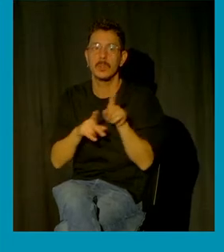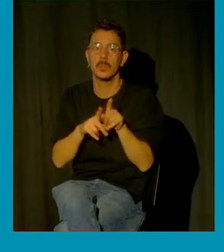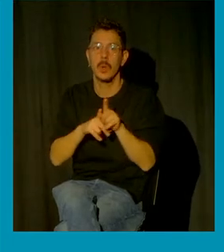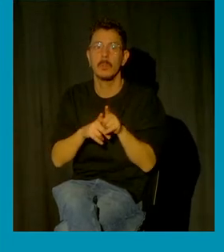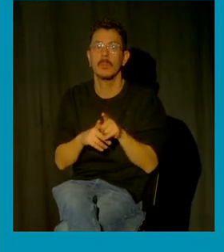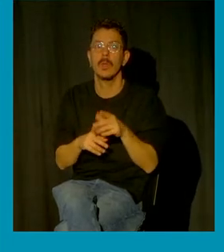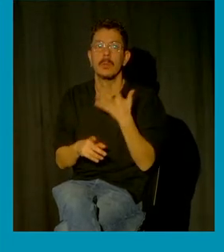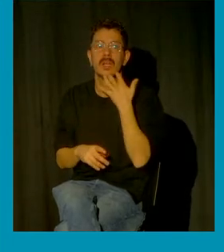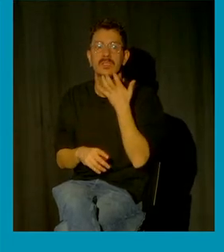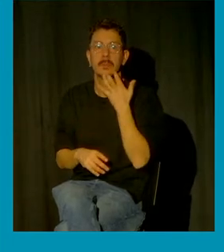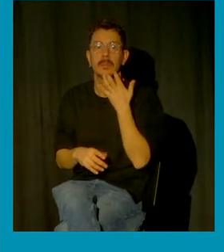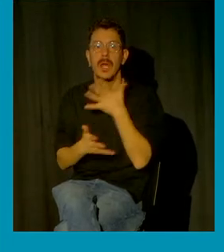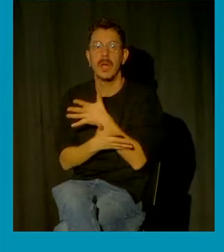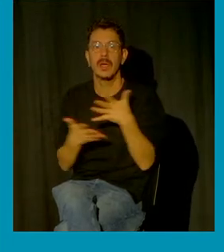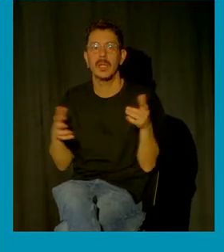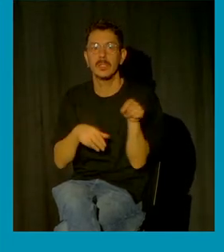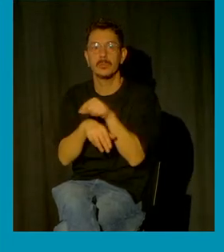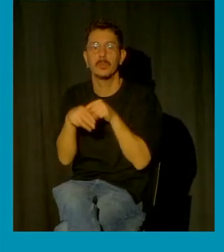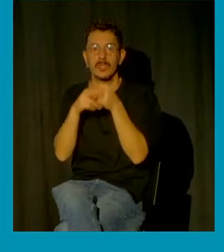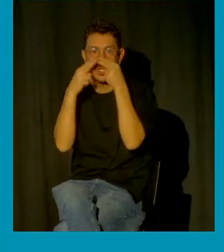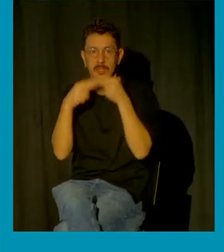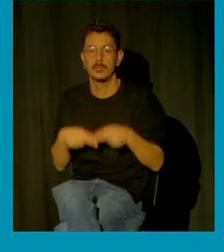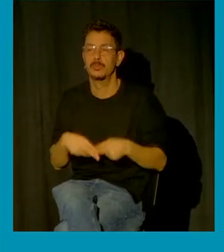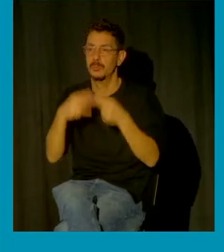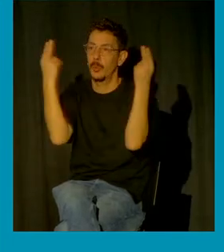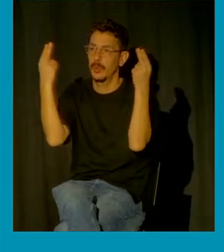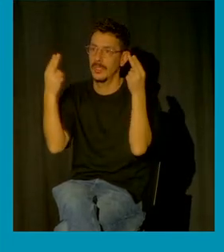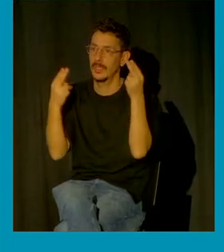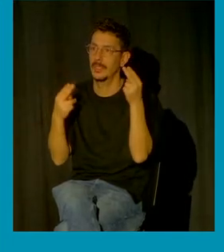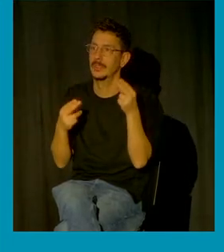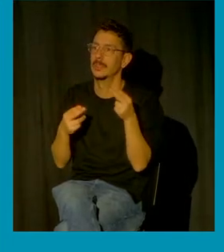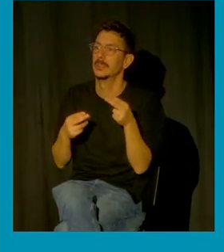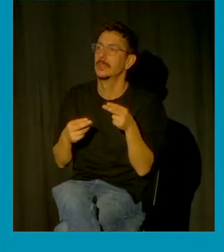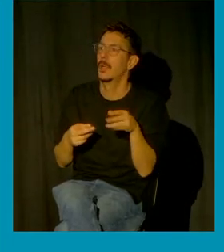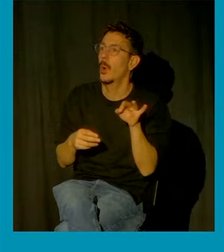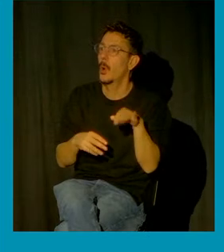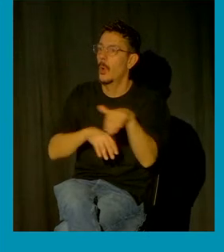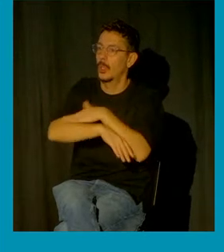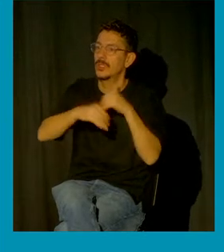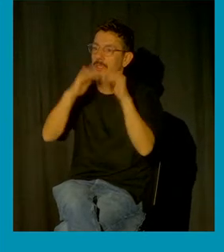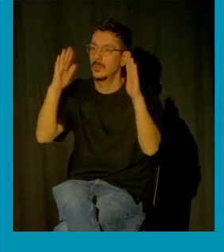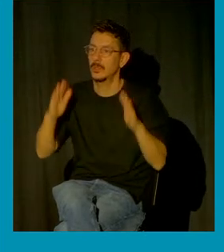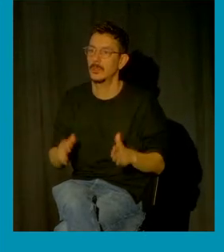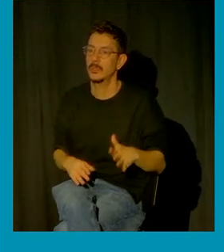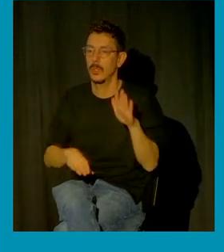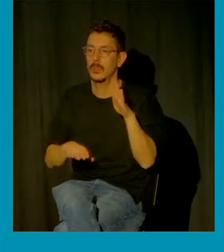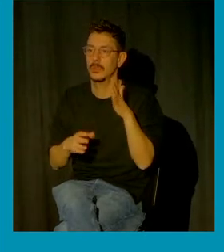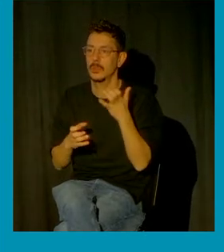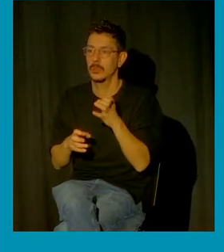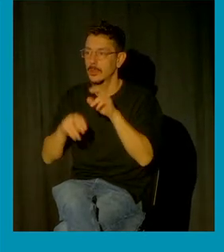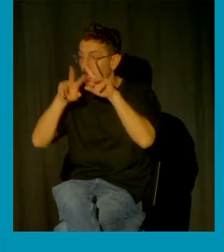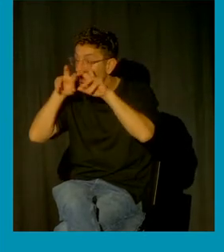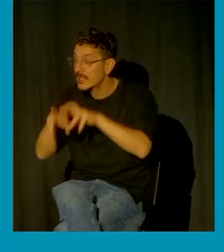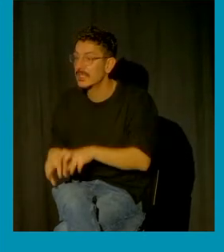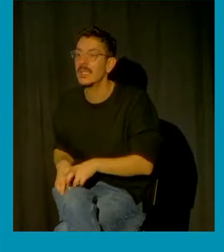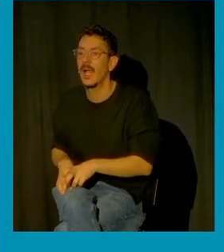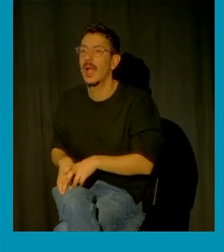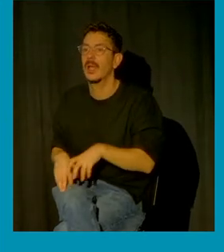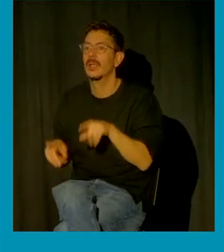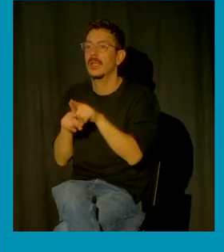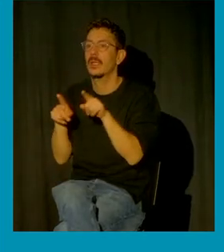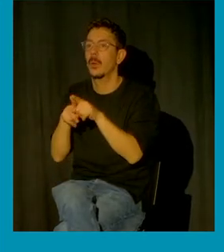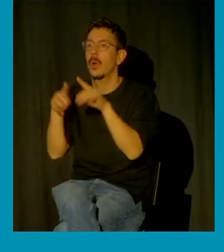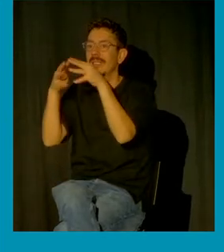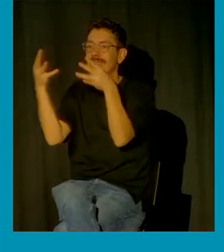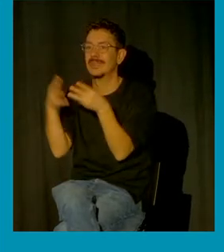les grans polítiques públiques les grans institucions per exemple dedicades al cibercrim l'única violència